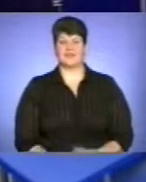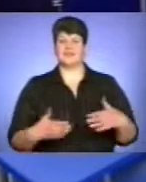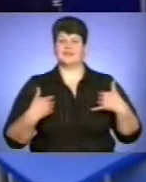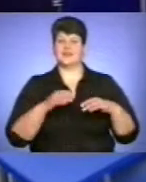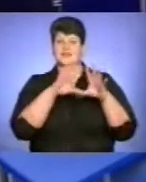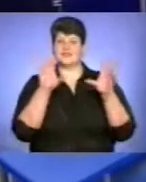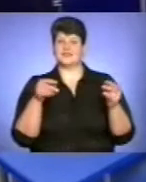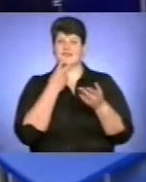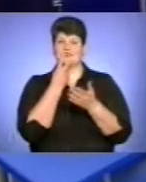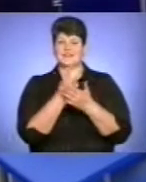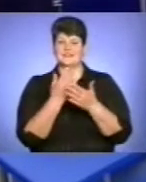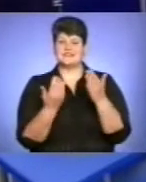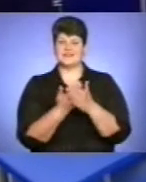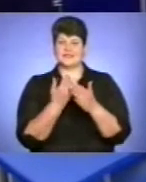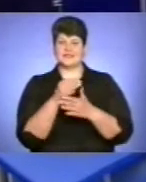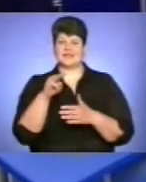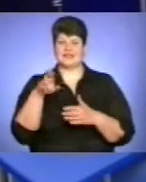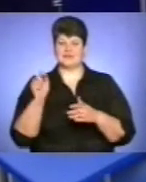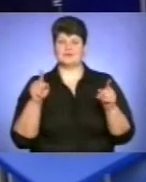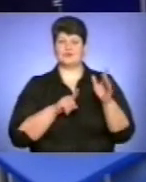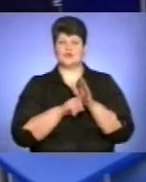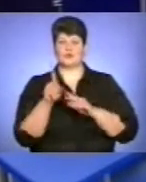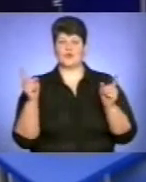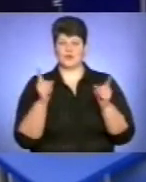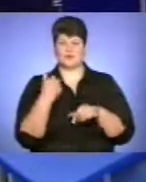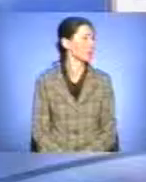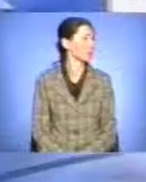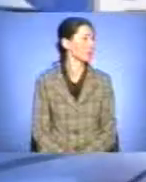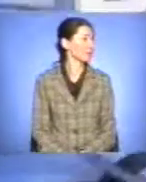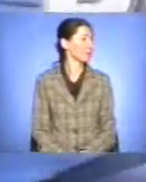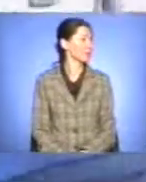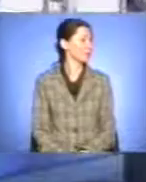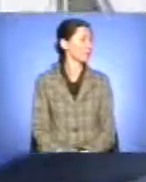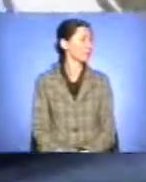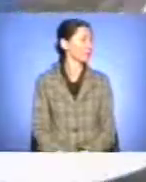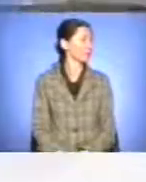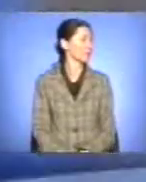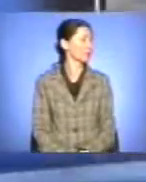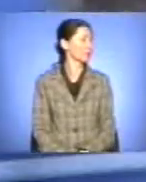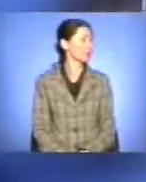Вітаю всіх, хто дивиться «Вісті ТТБ». Спочатку коротко про головні події.